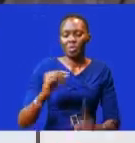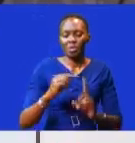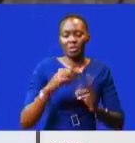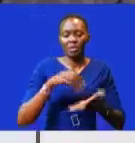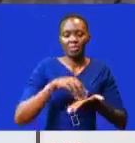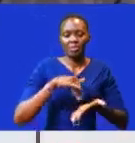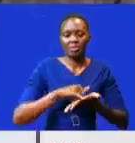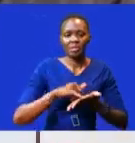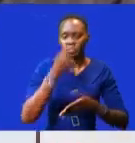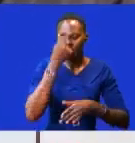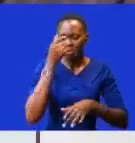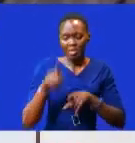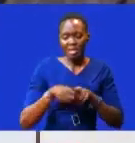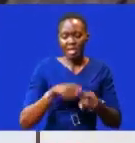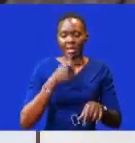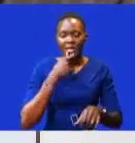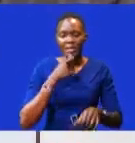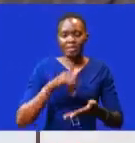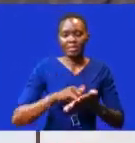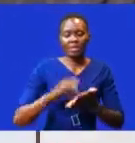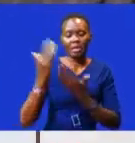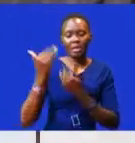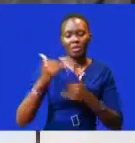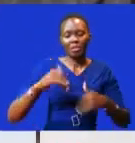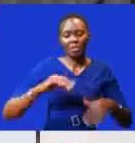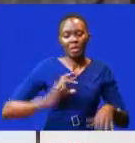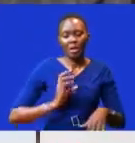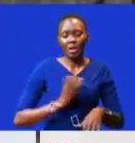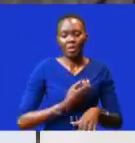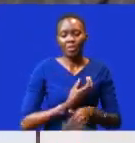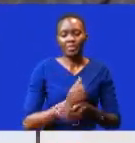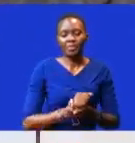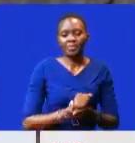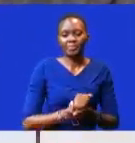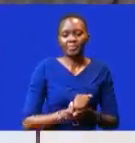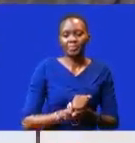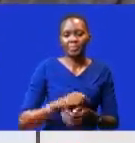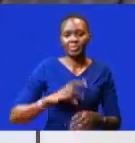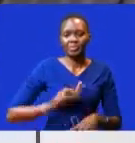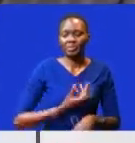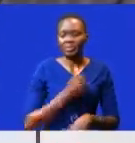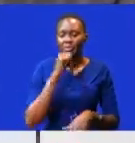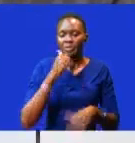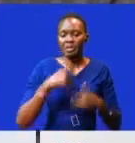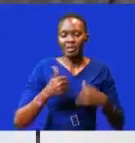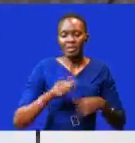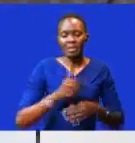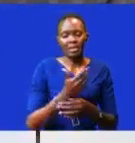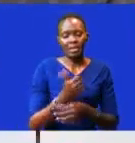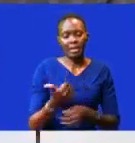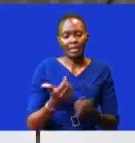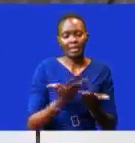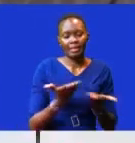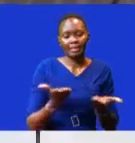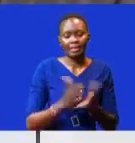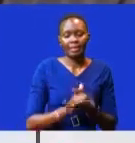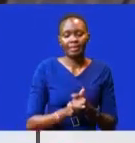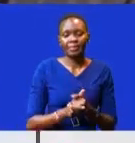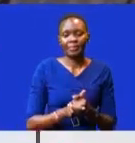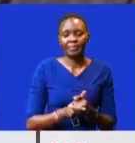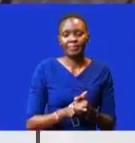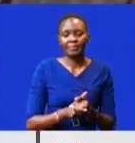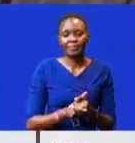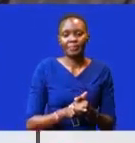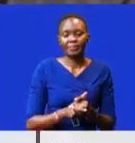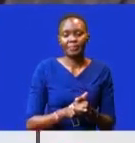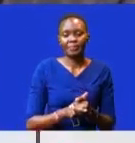joluo te wan mane geno nwa wango sani nikech waonge gimoro amora manyakwano wago mwano